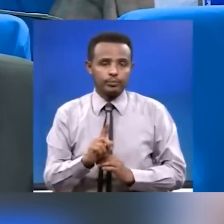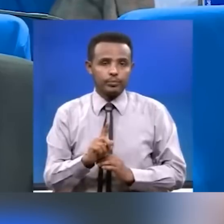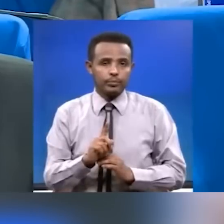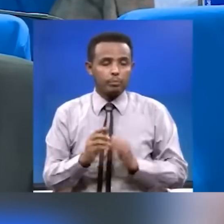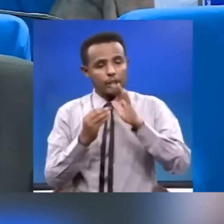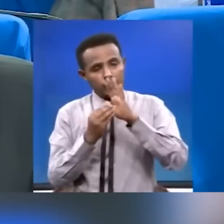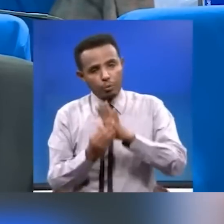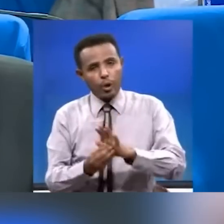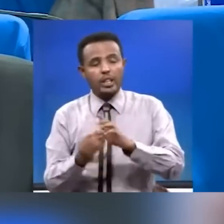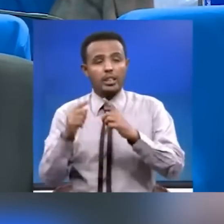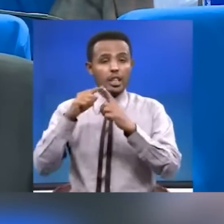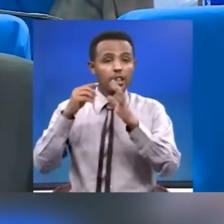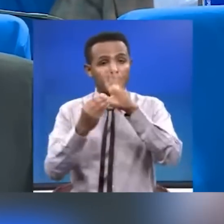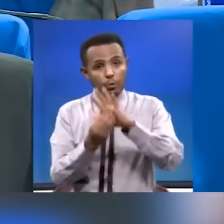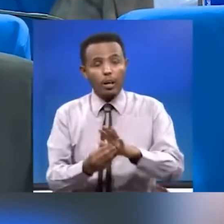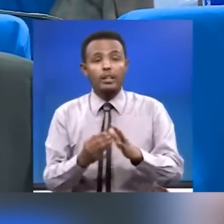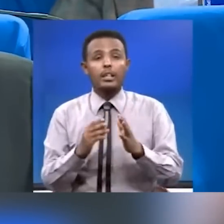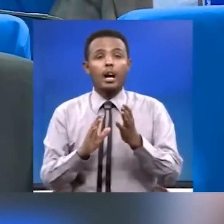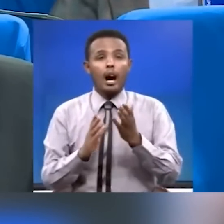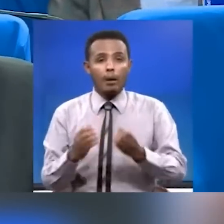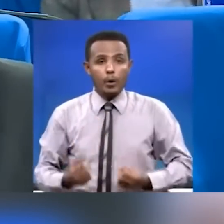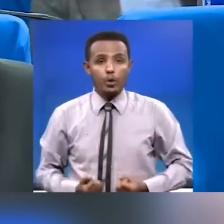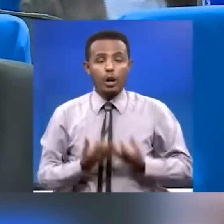በጨቋኝ ተጨቋኝ ባብዮታይ ዲሞክራሲ